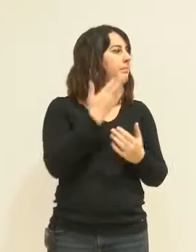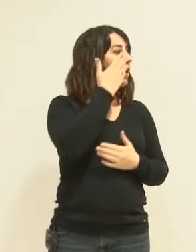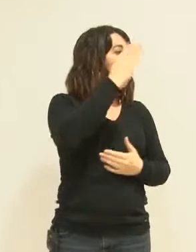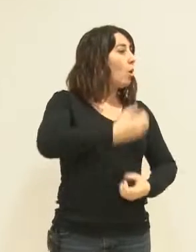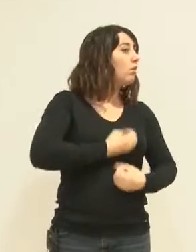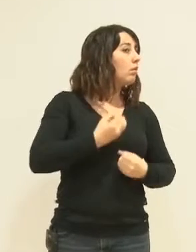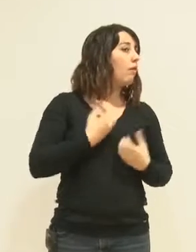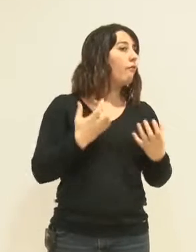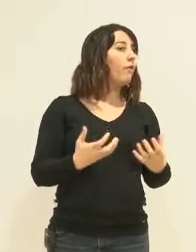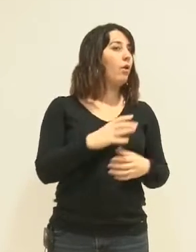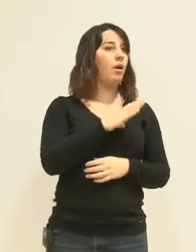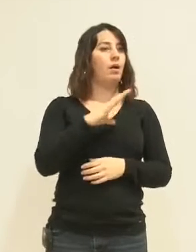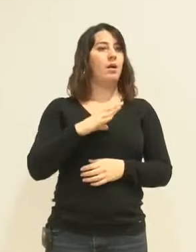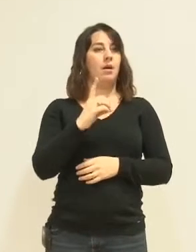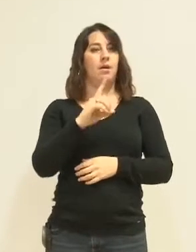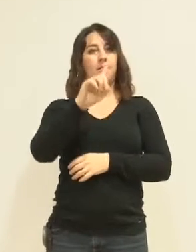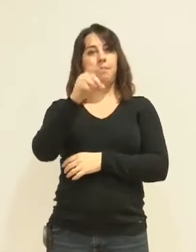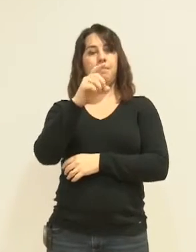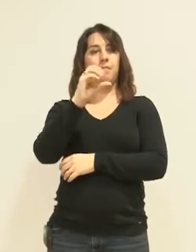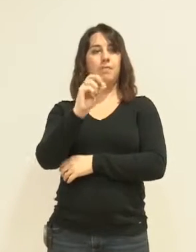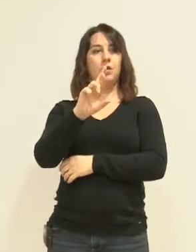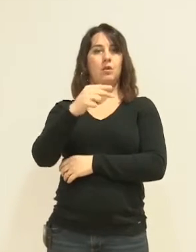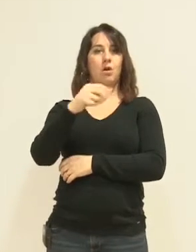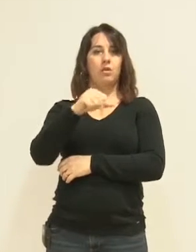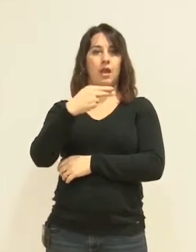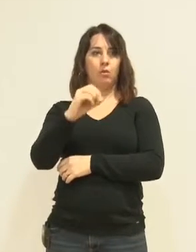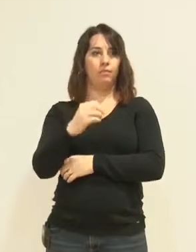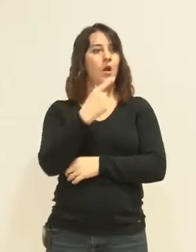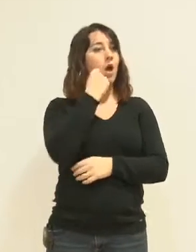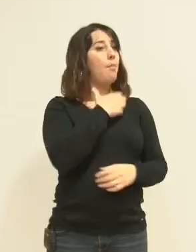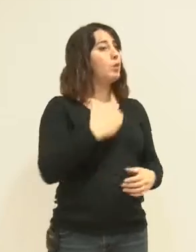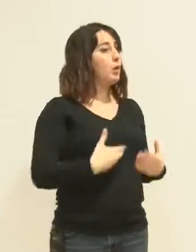Mention. Madame Dornano. Merci, Monsieur le maire.